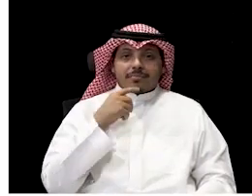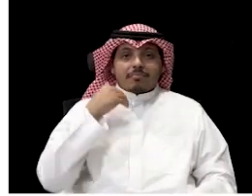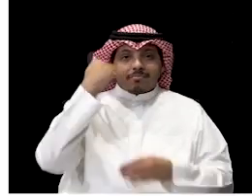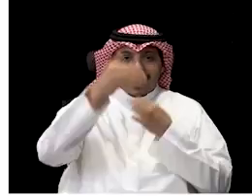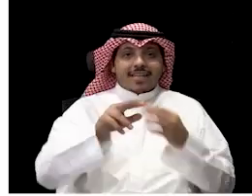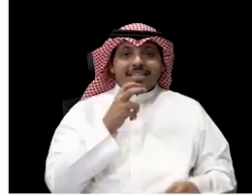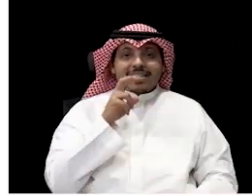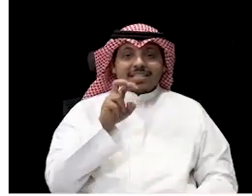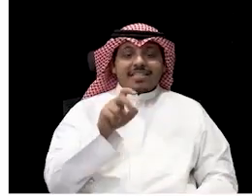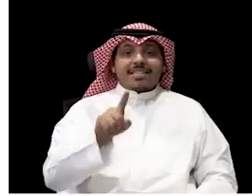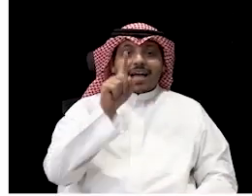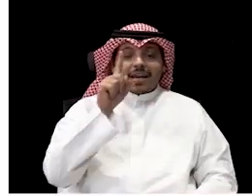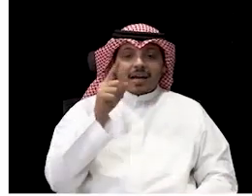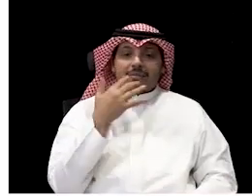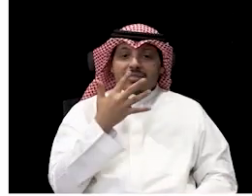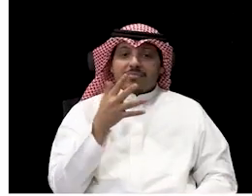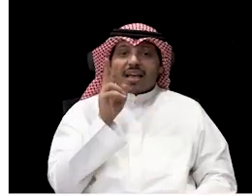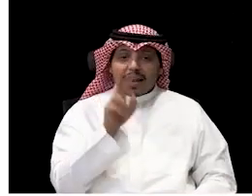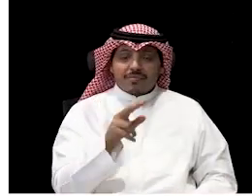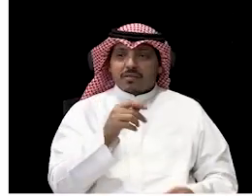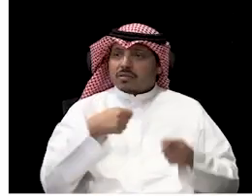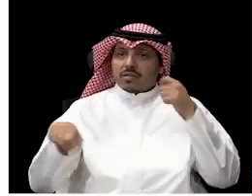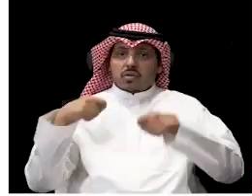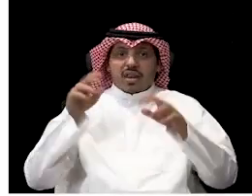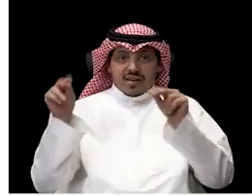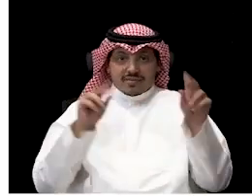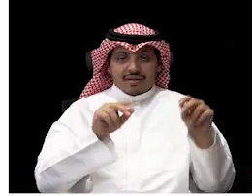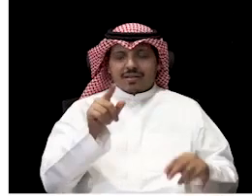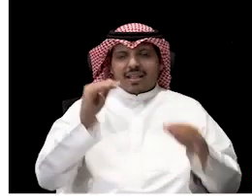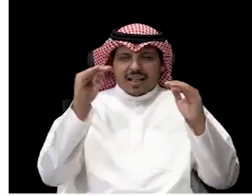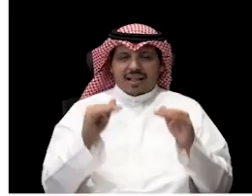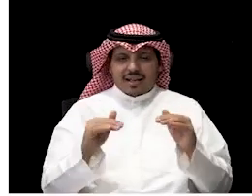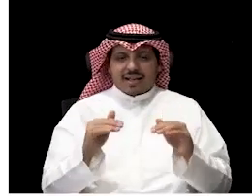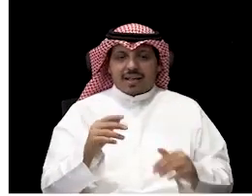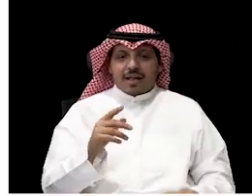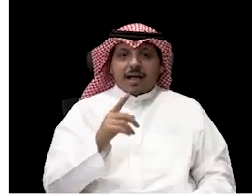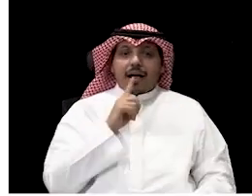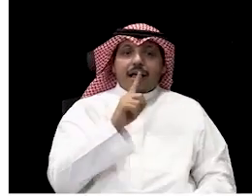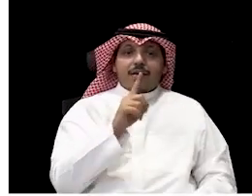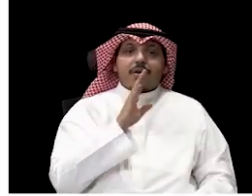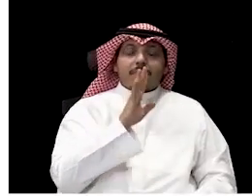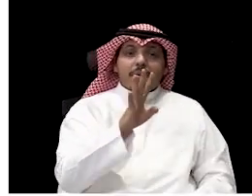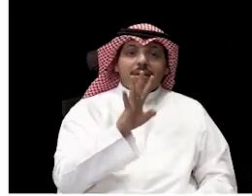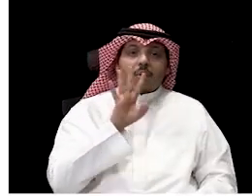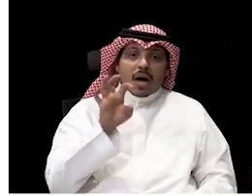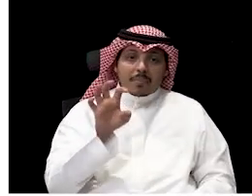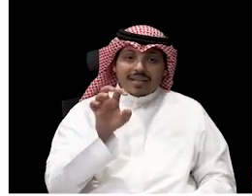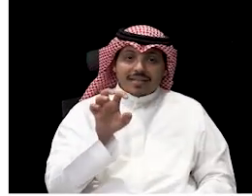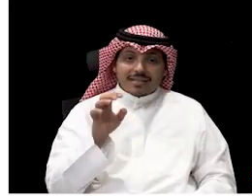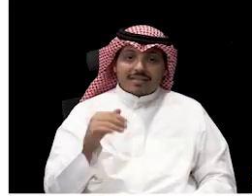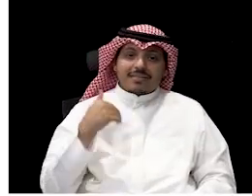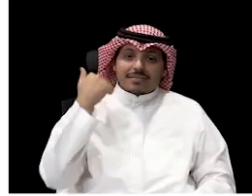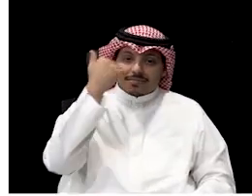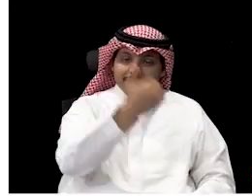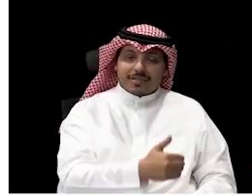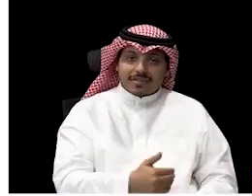العملة. في 1440 قلت أكثر. هذه الصورة توضح